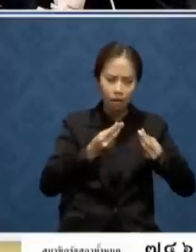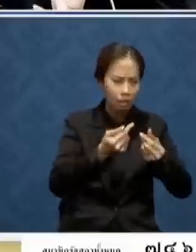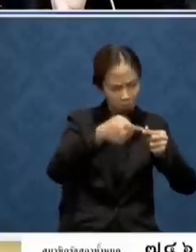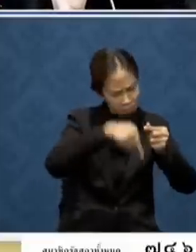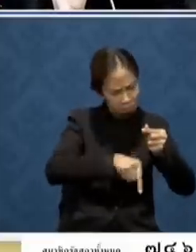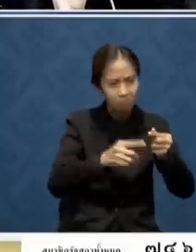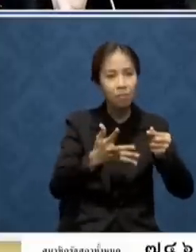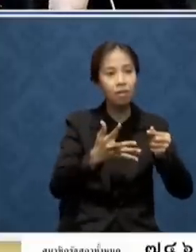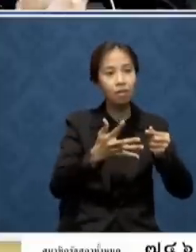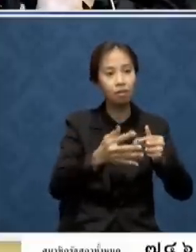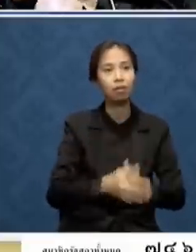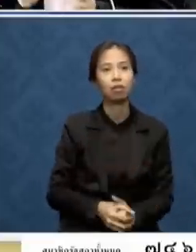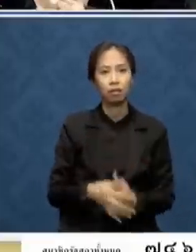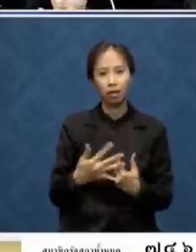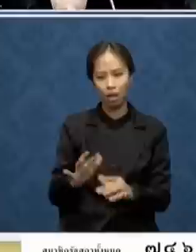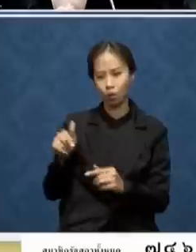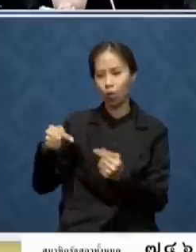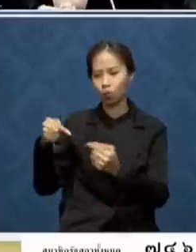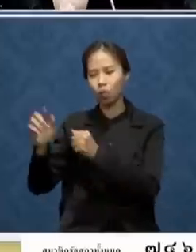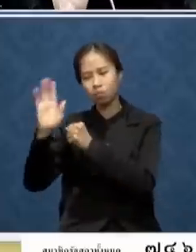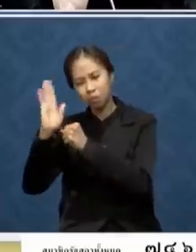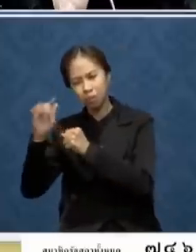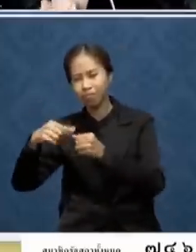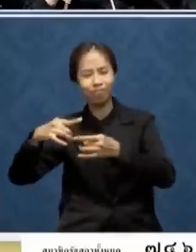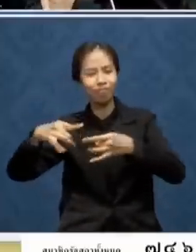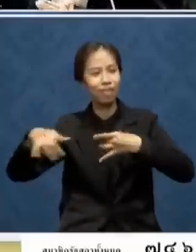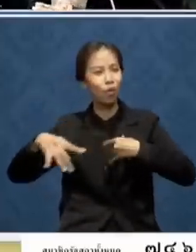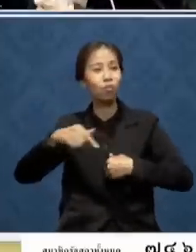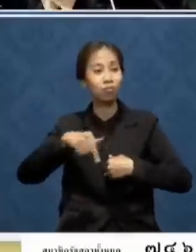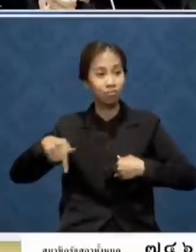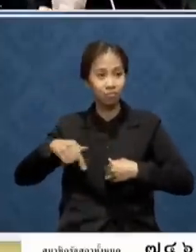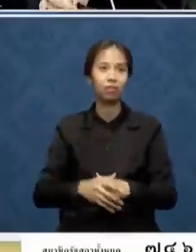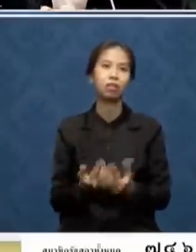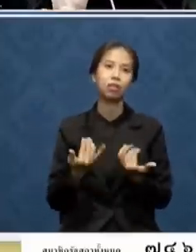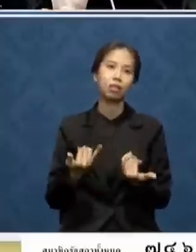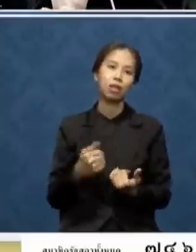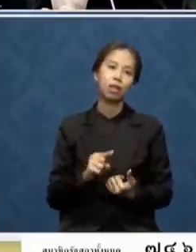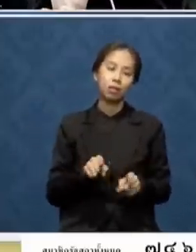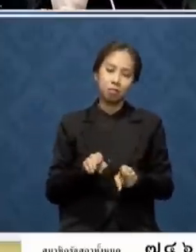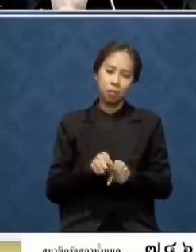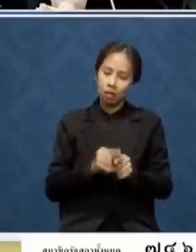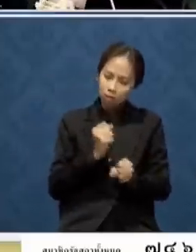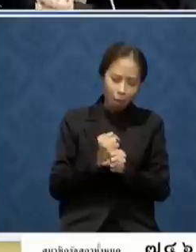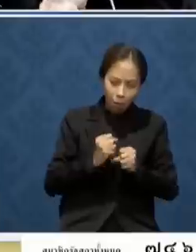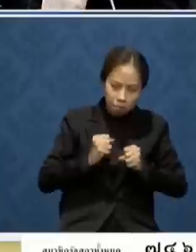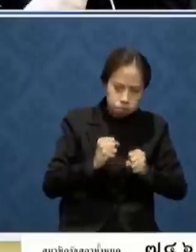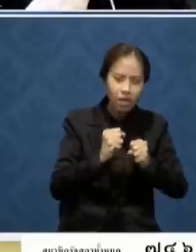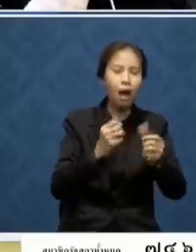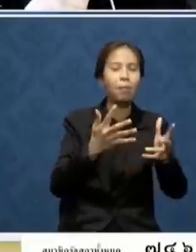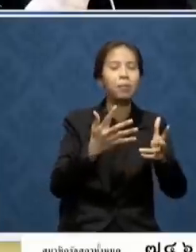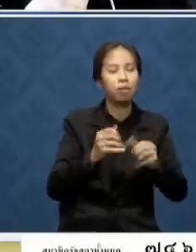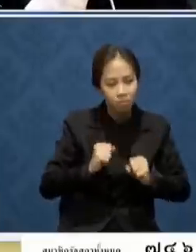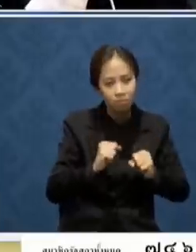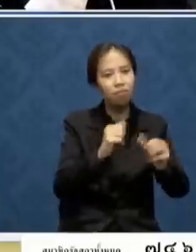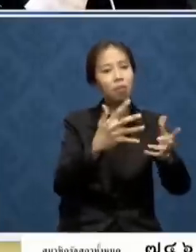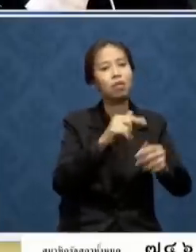เลี่ยงการใส่นโยบายที่หาเสียงยังเป็นคำแถลงที่ปราศจากความทะเยอทะยานที่จะพาสังคมให้